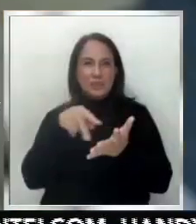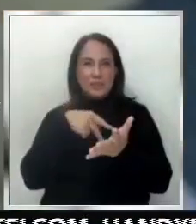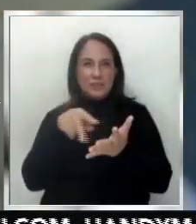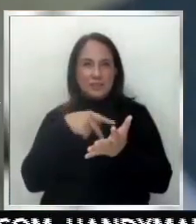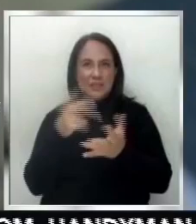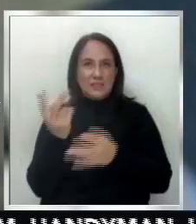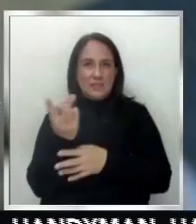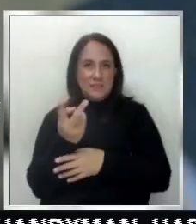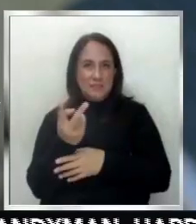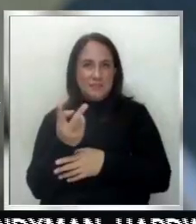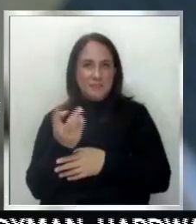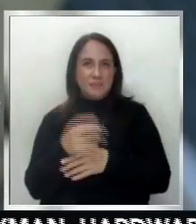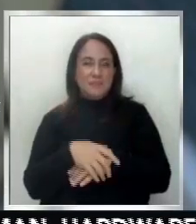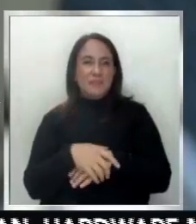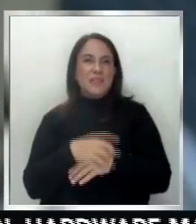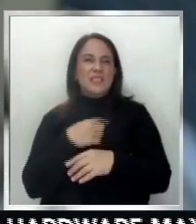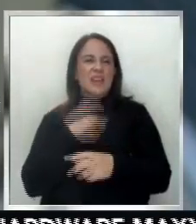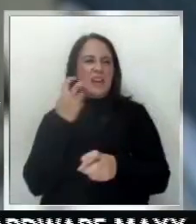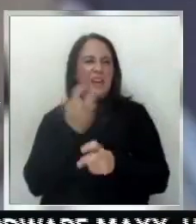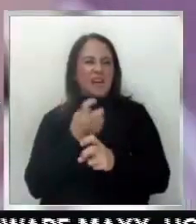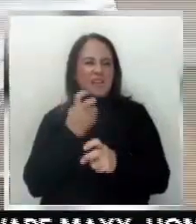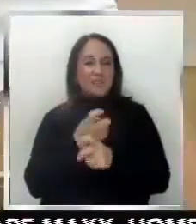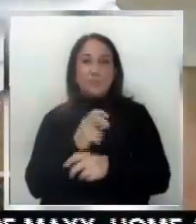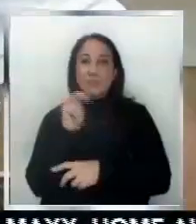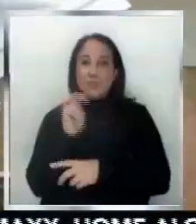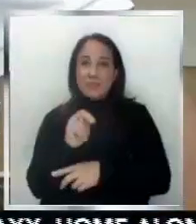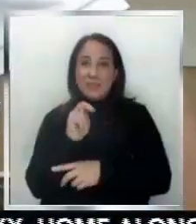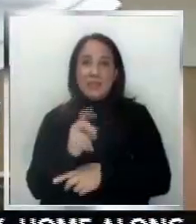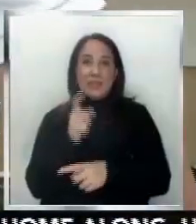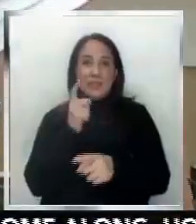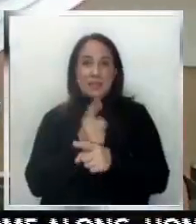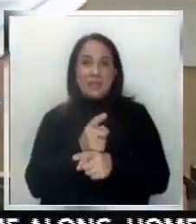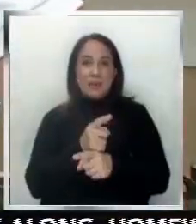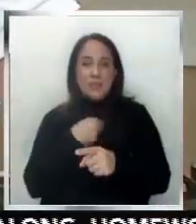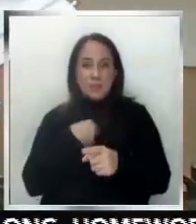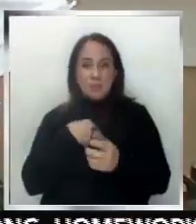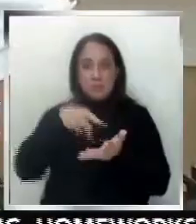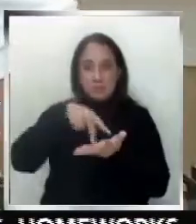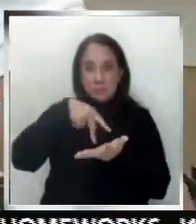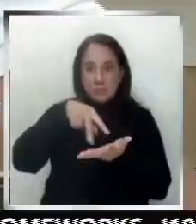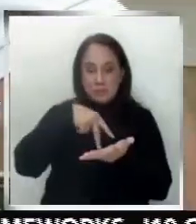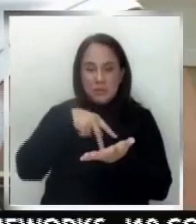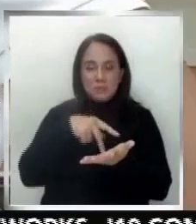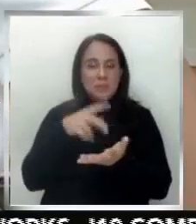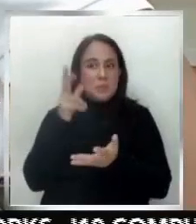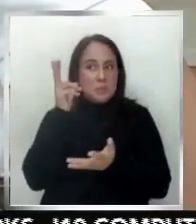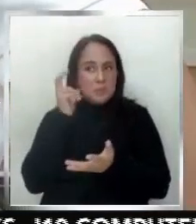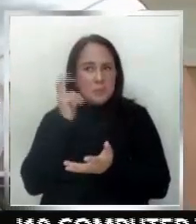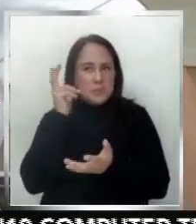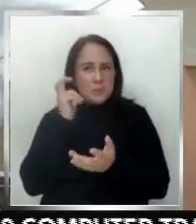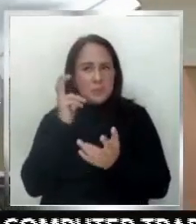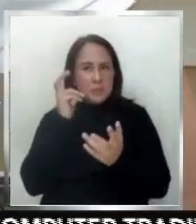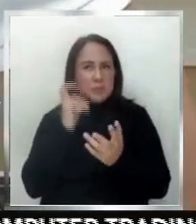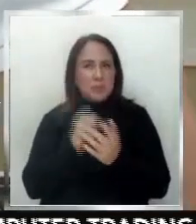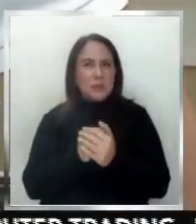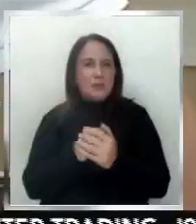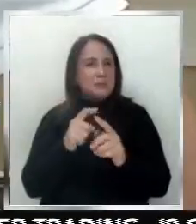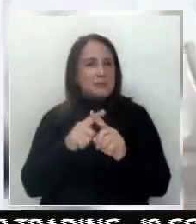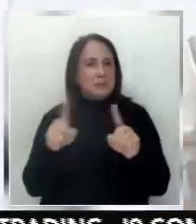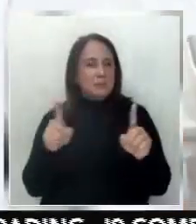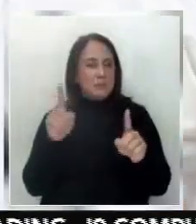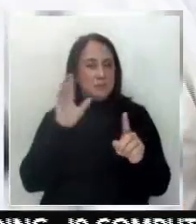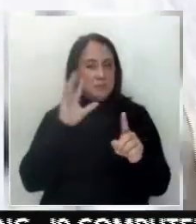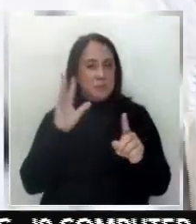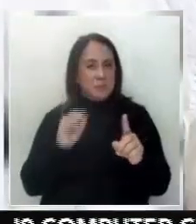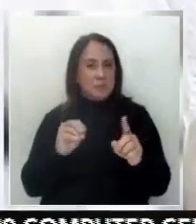stars. Hirap na hirap kami. Kailangan tama talaga yung footworks mo kasi maririnig eh. May sound talaga eh. Tsaka ibang klase yung sapatos. Medyo matigas